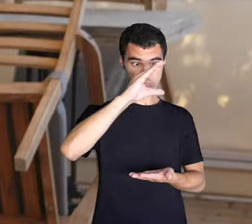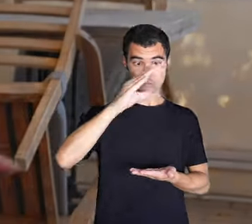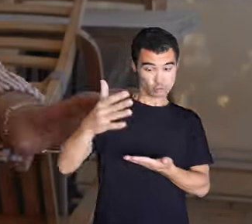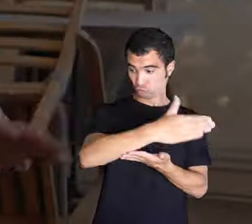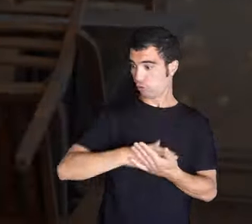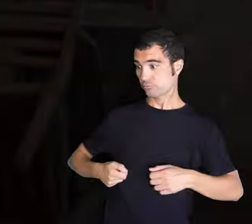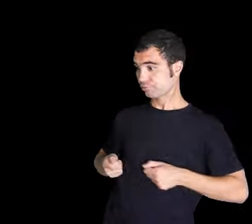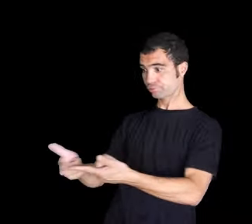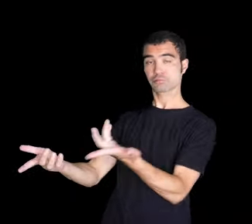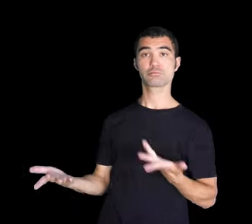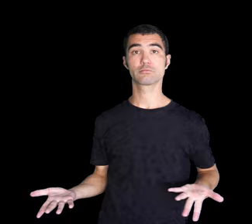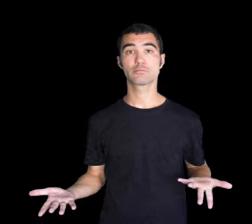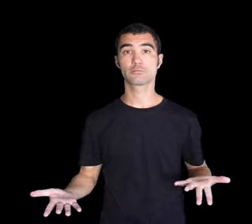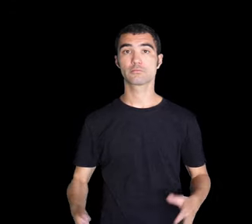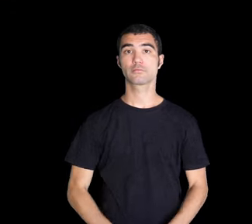gast.